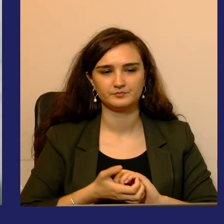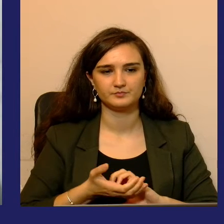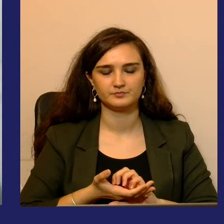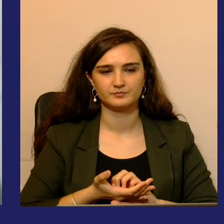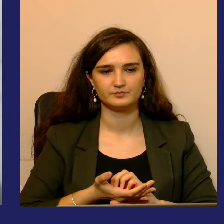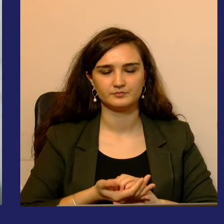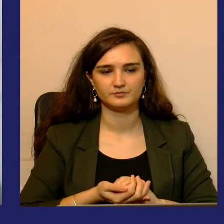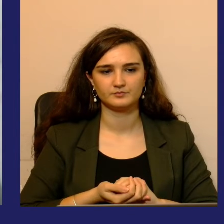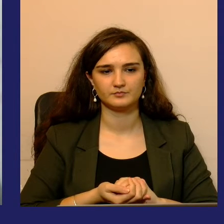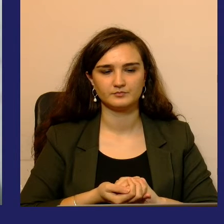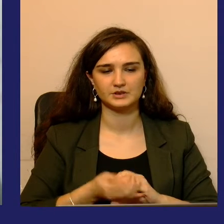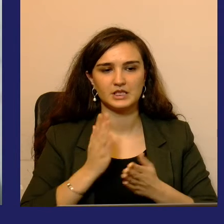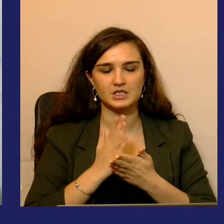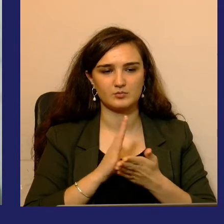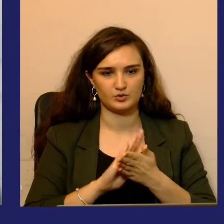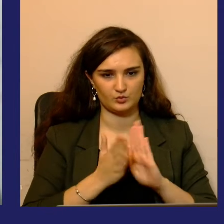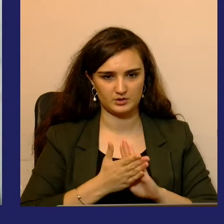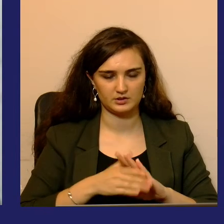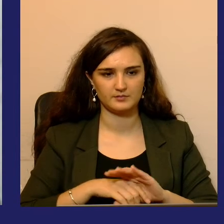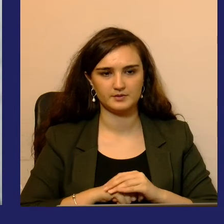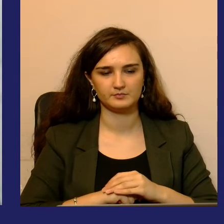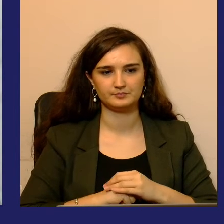არსებულ სიტუაციას.